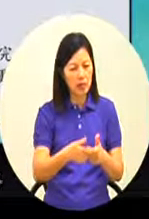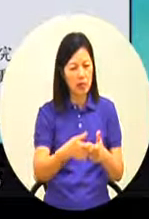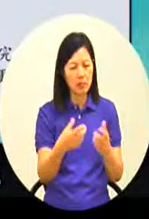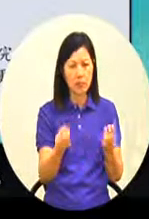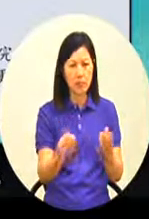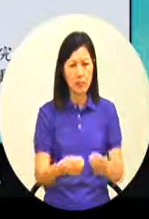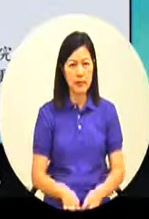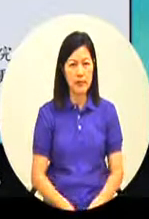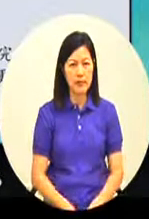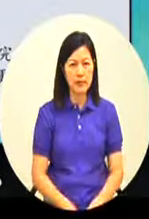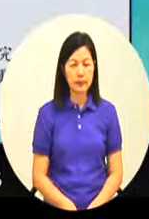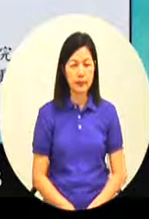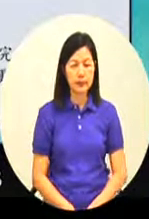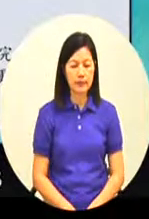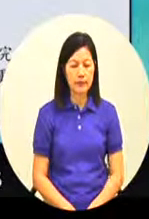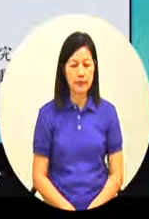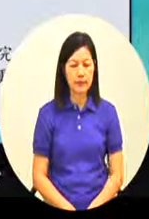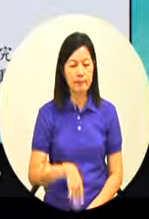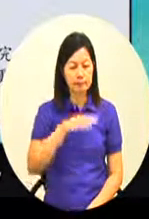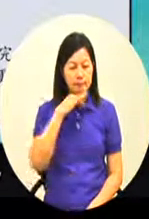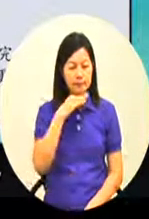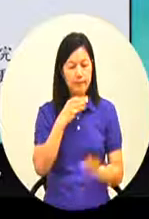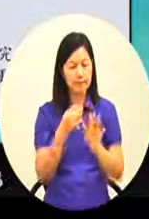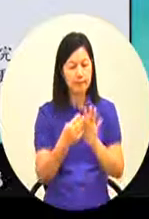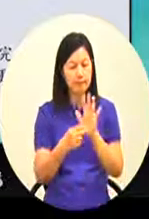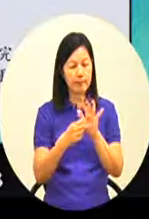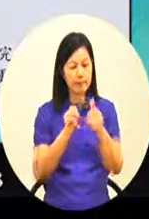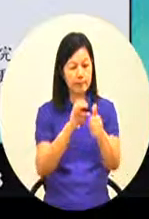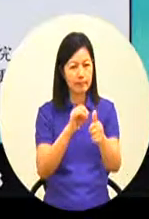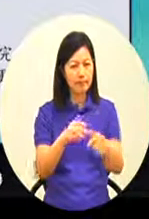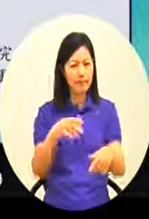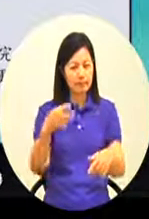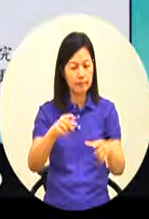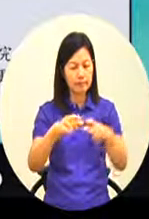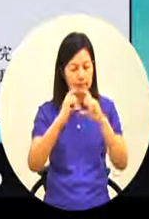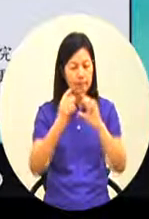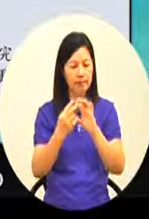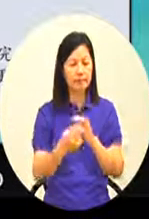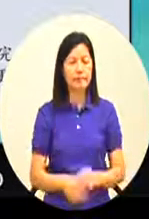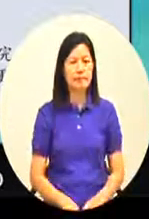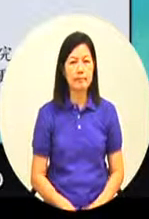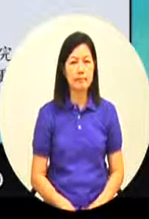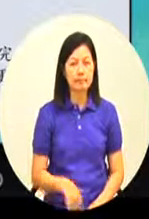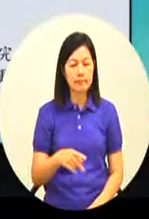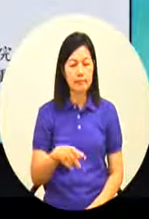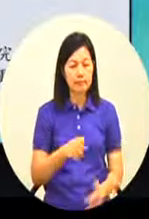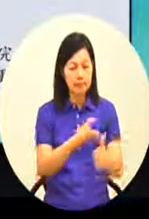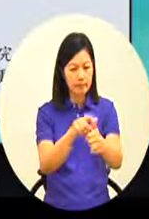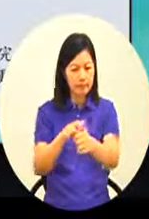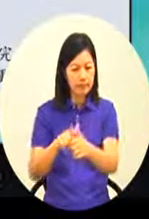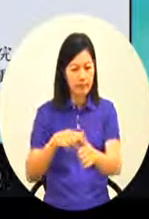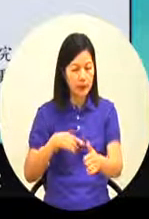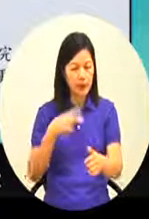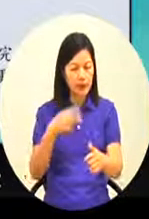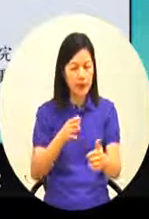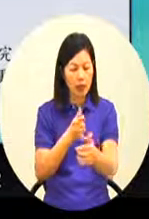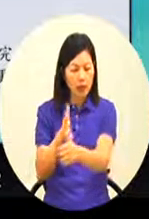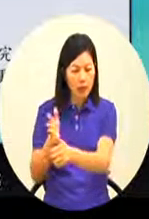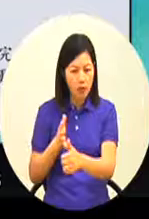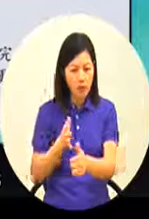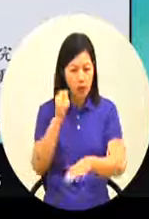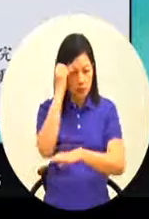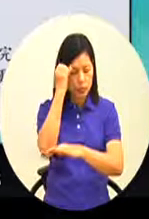对，待会我会跟您说，我会让您回答。所以我认为，我刚刚我也去把这个题目再去问过了几位在地的居